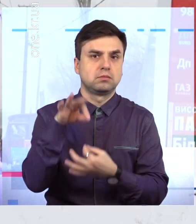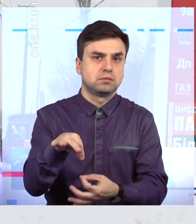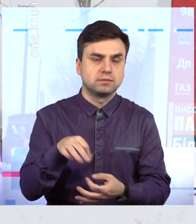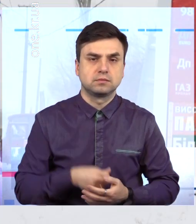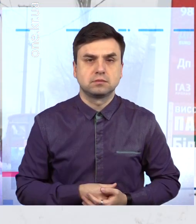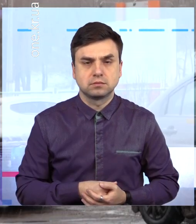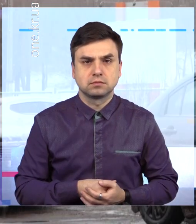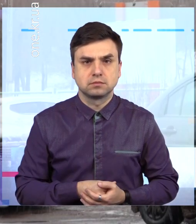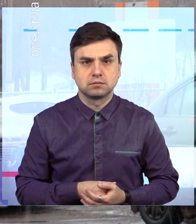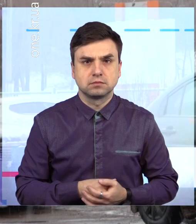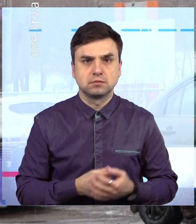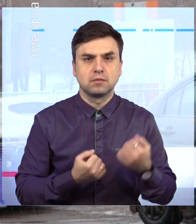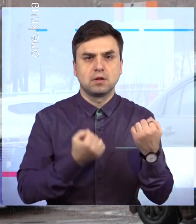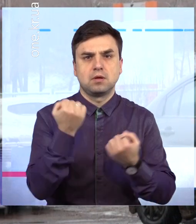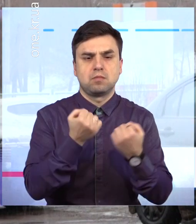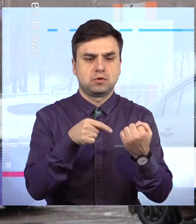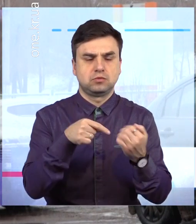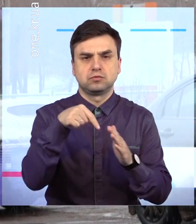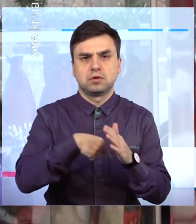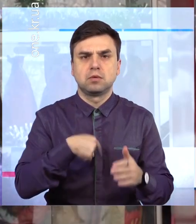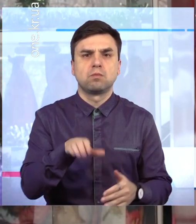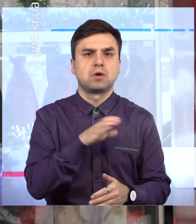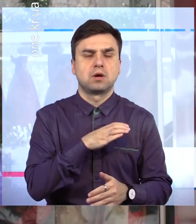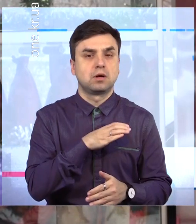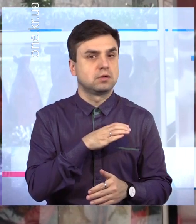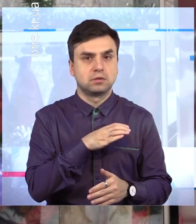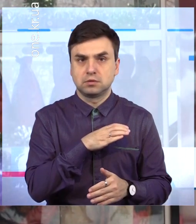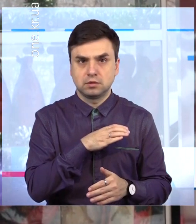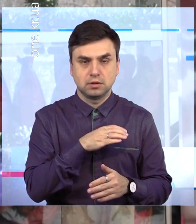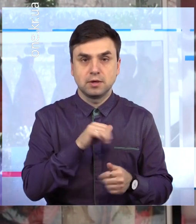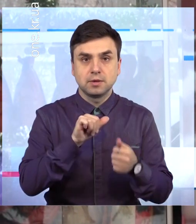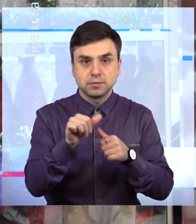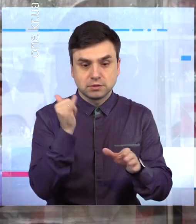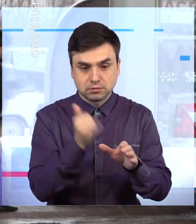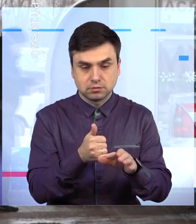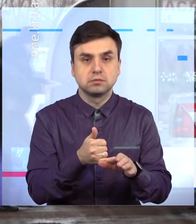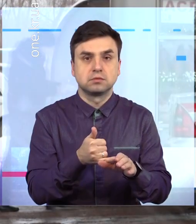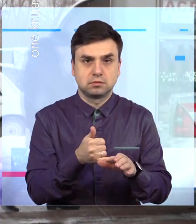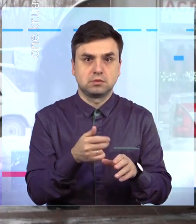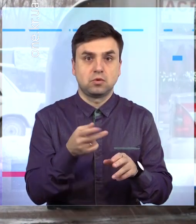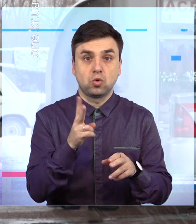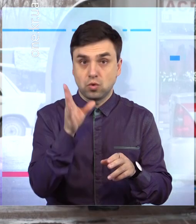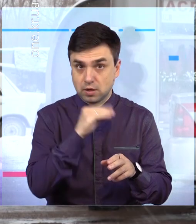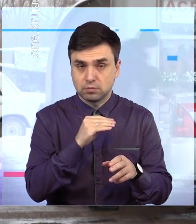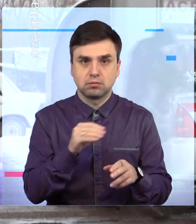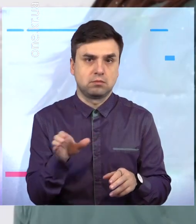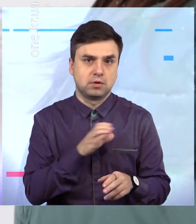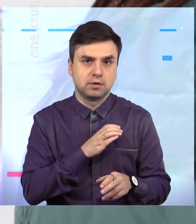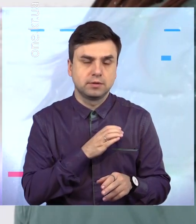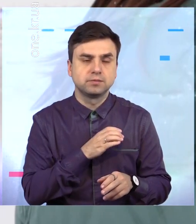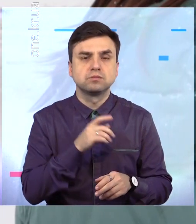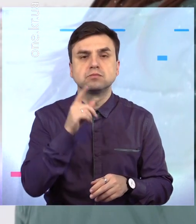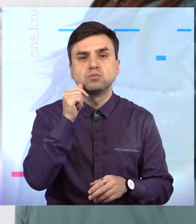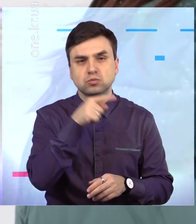Автомобіль – не розкіш, розкіш – засоби на його пересування. Зміст цієї народної приказки цього тижня відчули на своїх гаманцях автовласники.